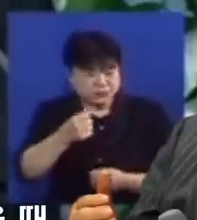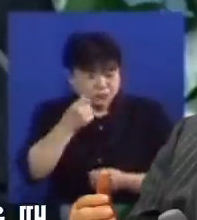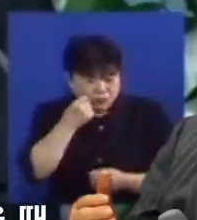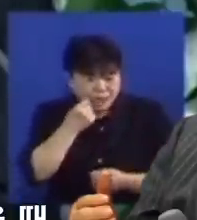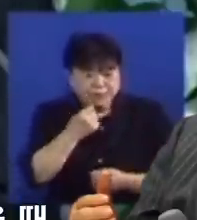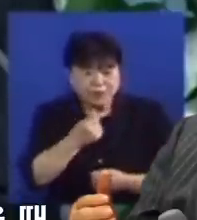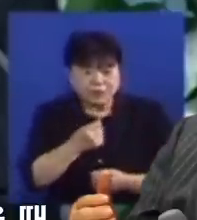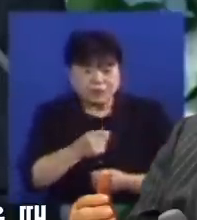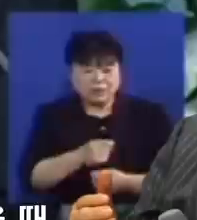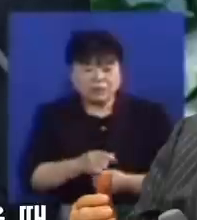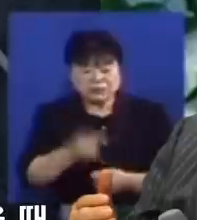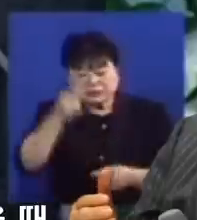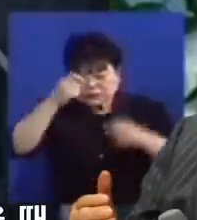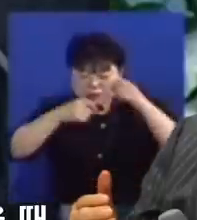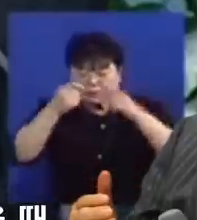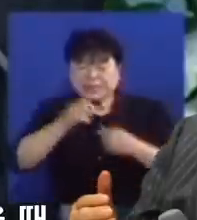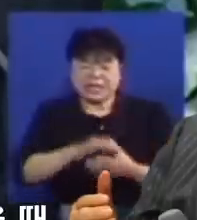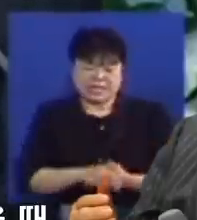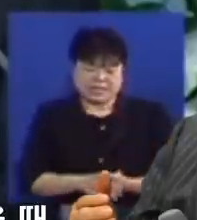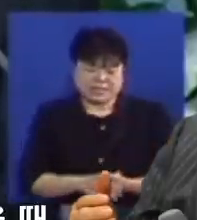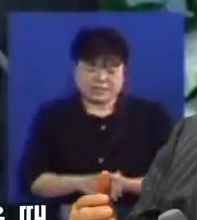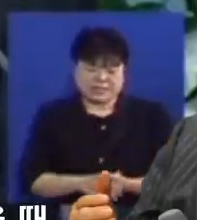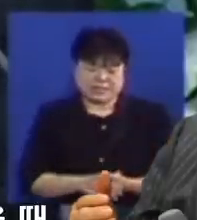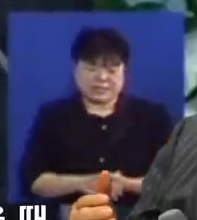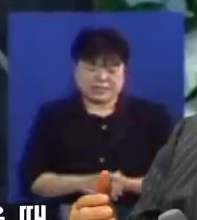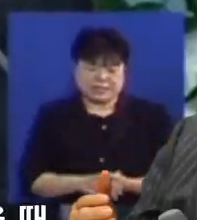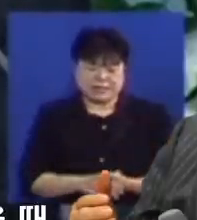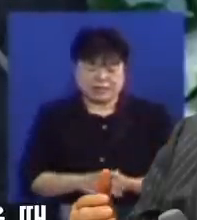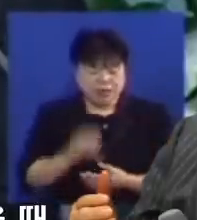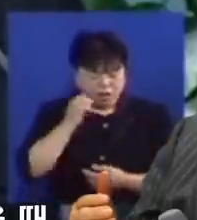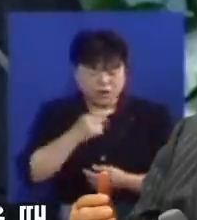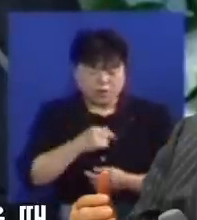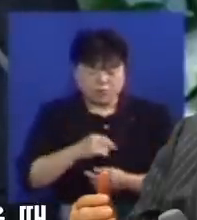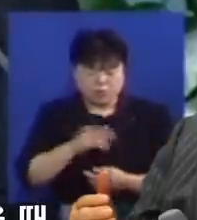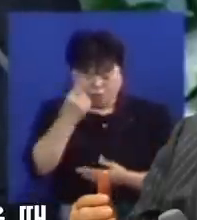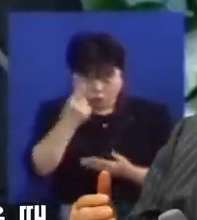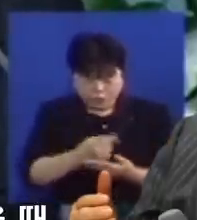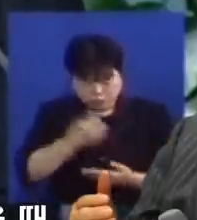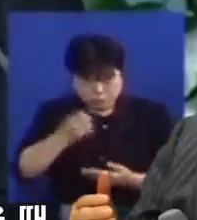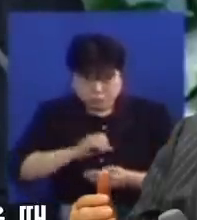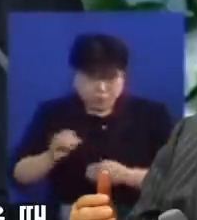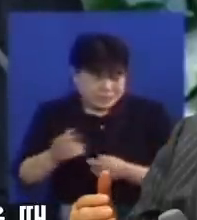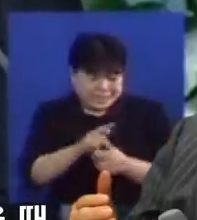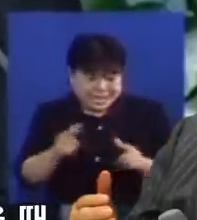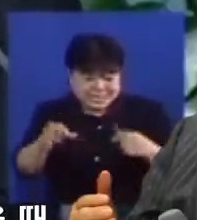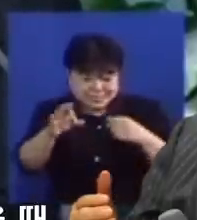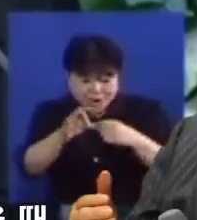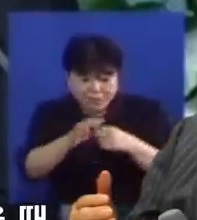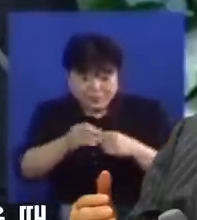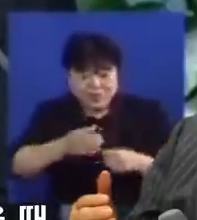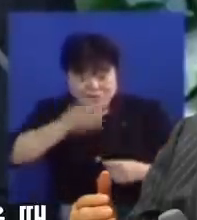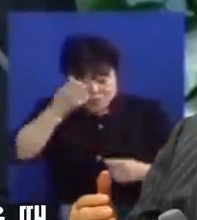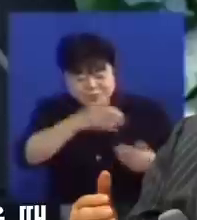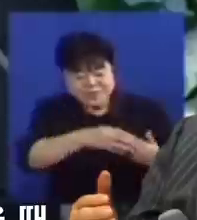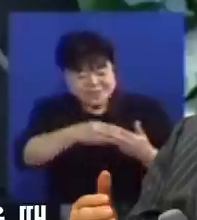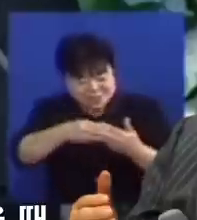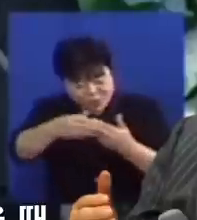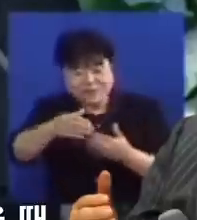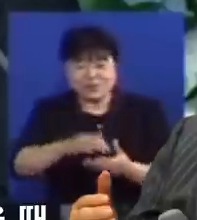것이 참된 비극이라고 말한 것입니다. 아무리 시련이 와도 꿈을 버리지 않으면 꿈이 여러분을 끌고 가는